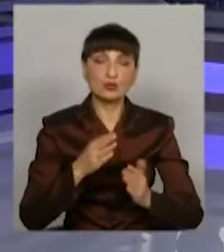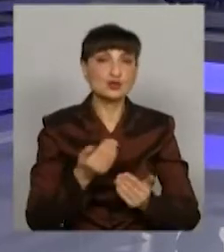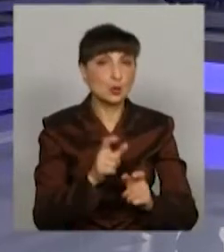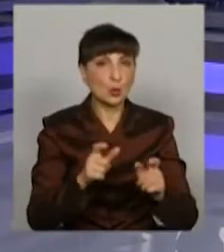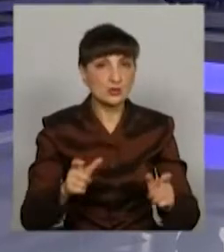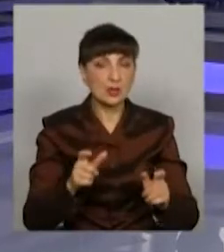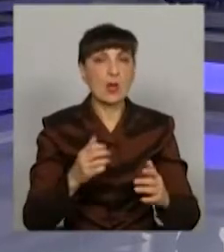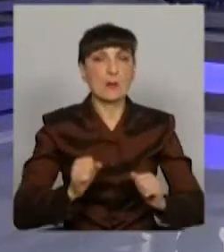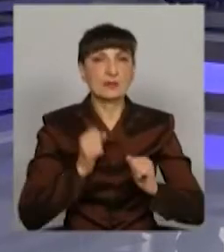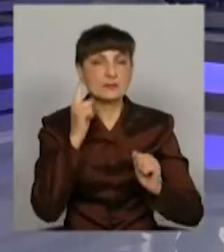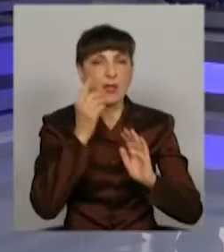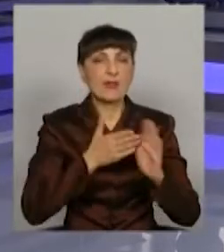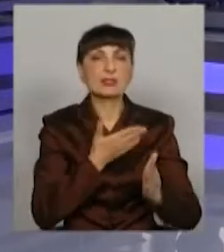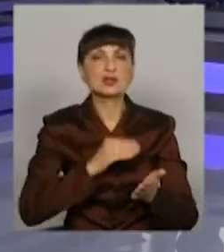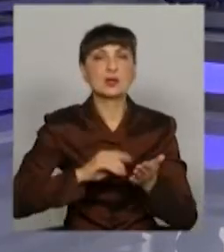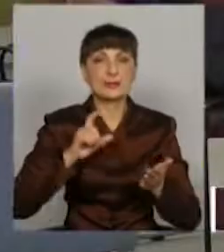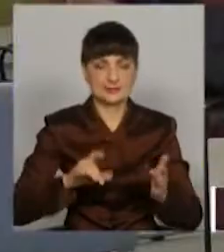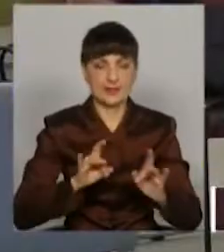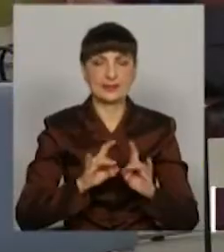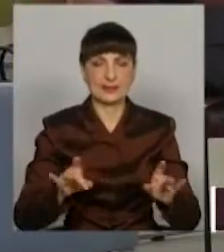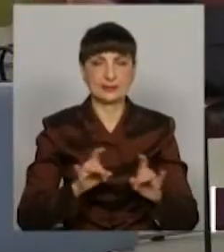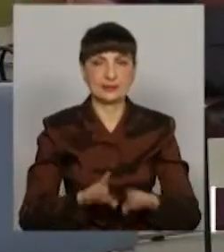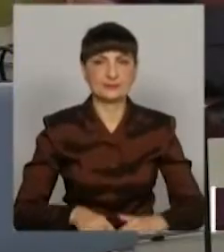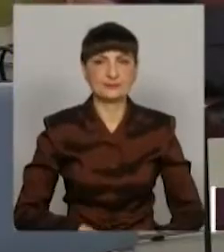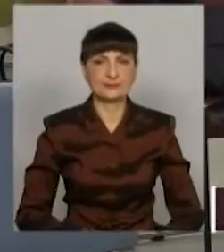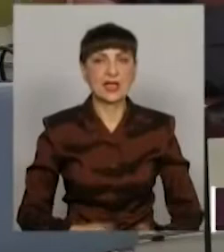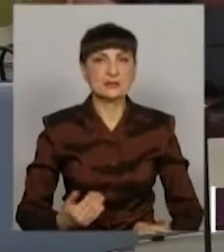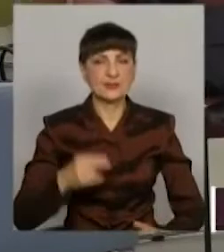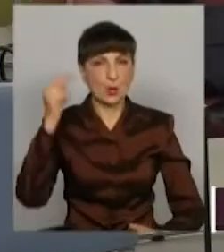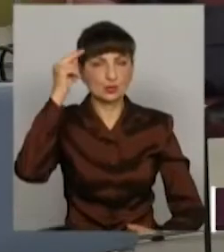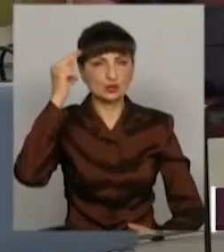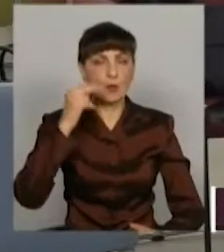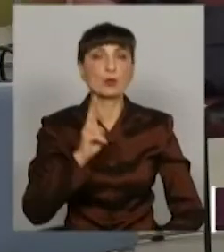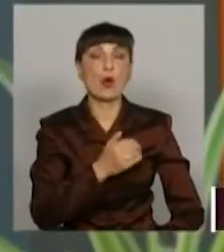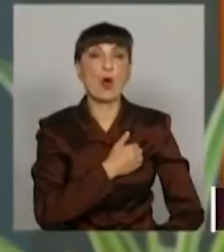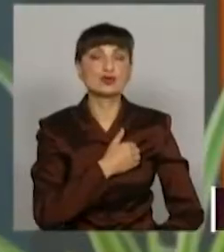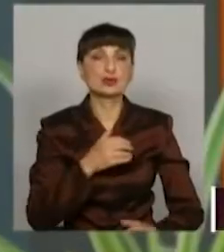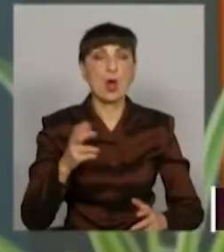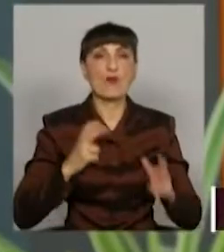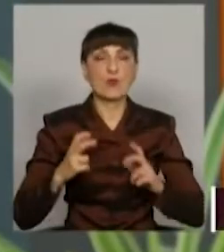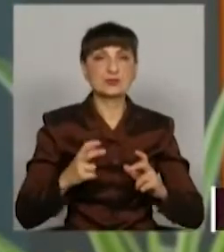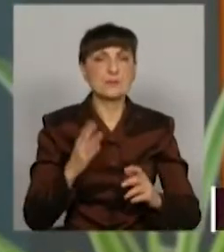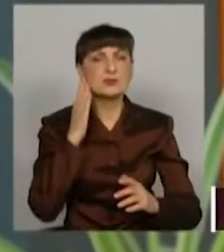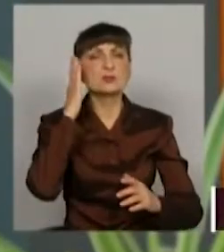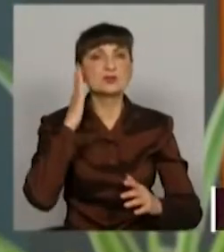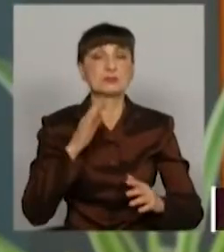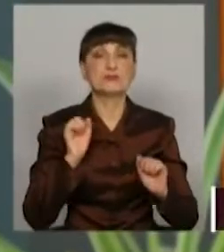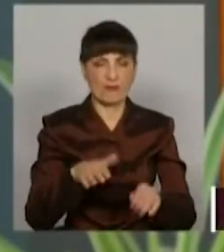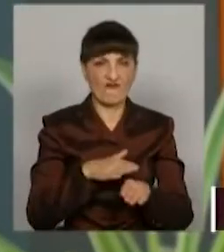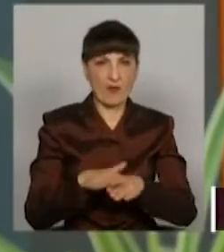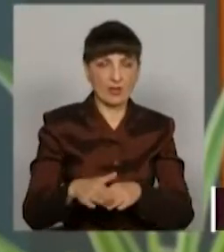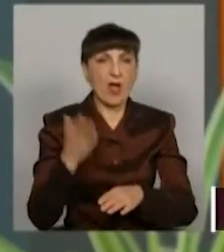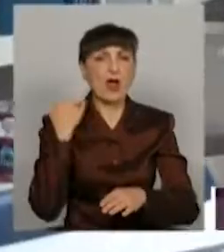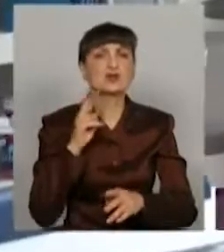попытался понять Максим Козлов. Теперь учеба в желаемом вузе не будет несбыточной мечтой. Если раньше кто-то не